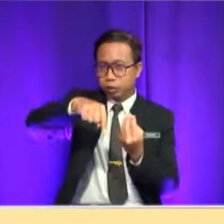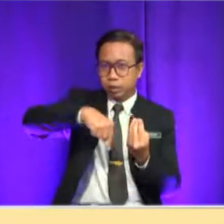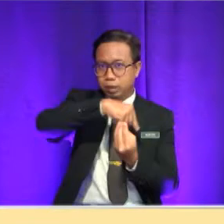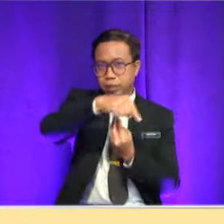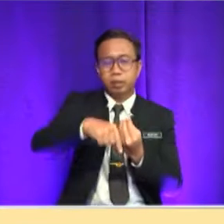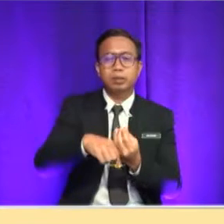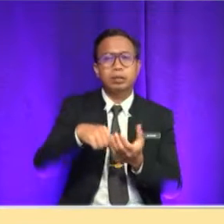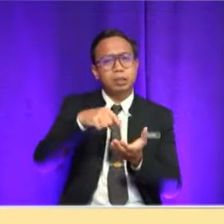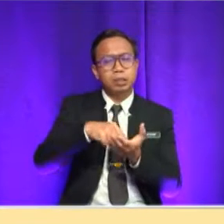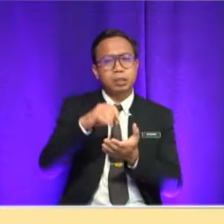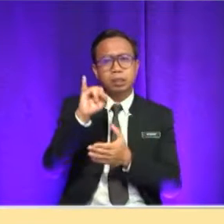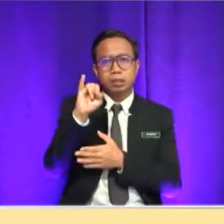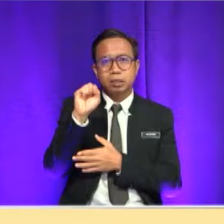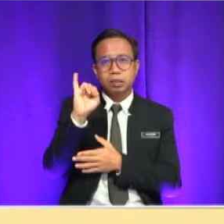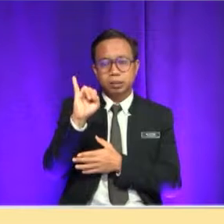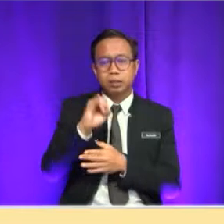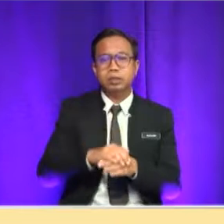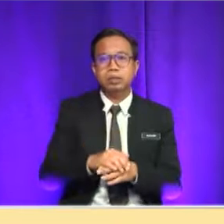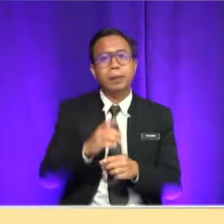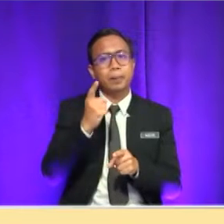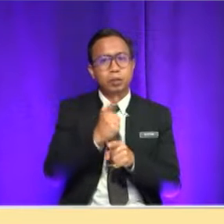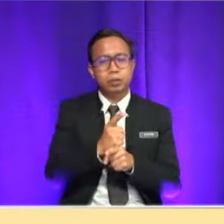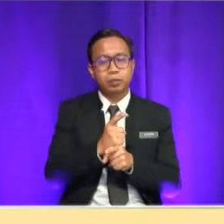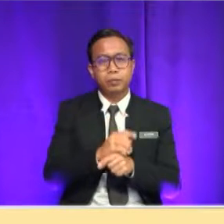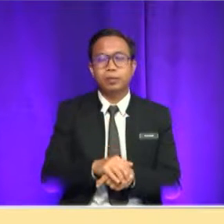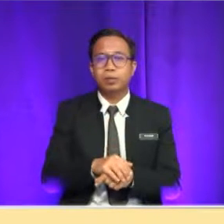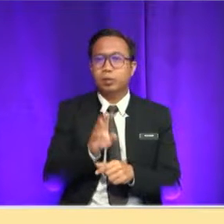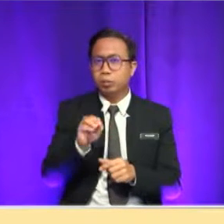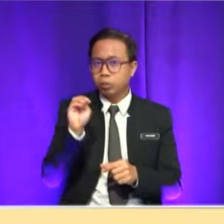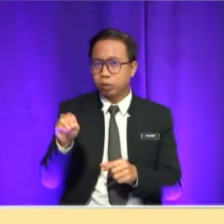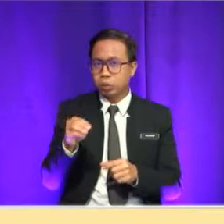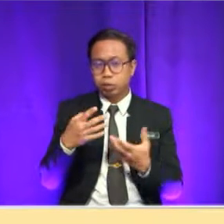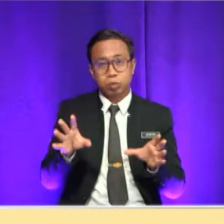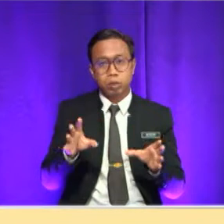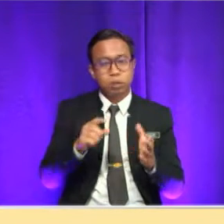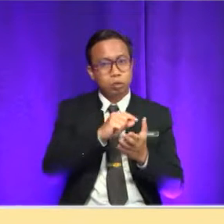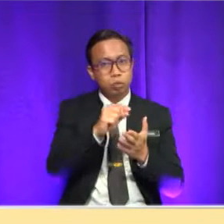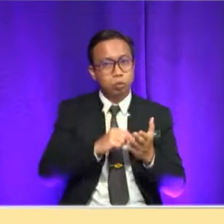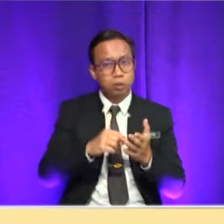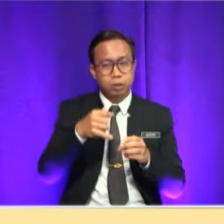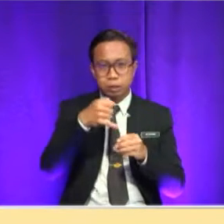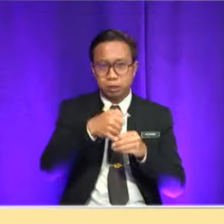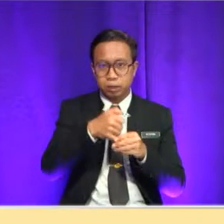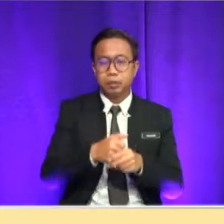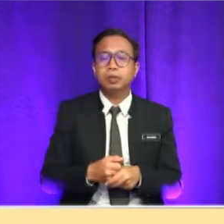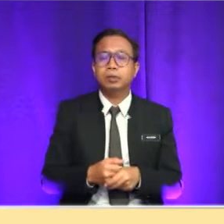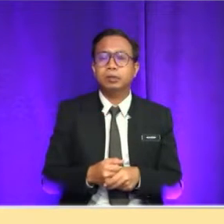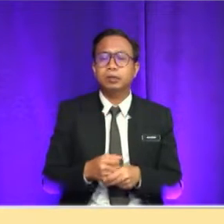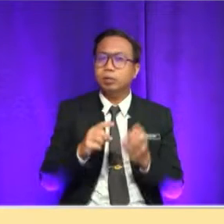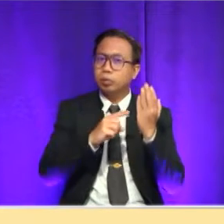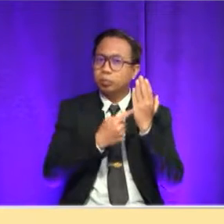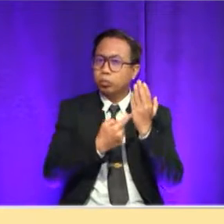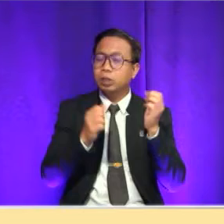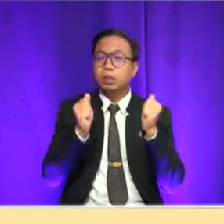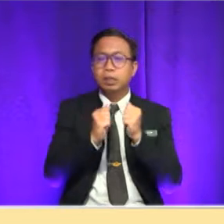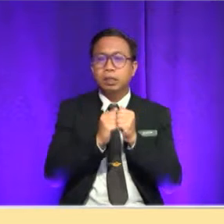nampaknya isi, Fan. Isi, cikgu, isi. Betul. Maknanya betul lah ni, murid kita dah dapat tulis isi. Betul lah. Okay. Kita kan nak tulis perenggan isi, mestilah kita mulakan dengan isi. Isi